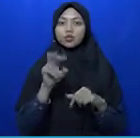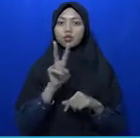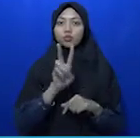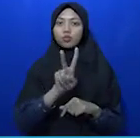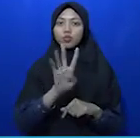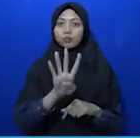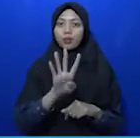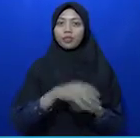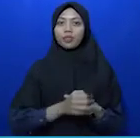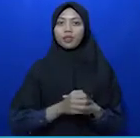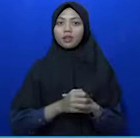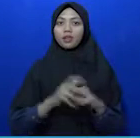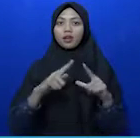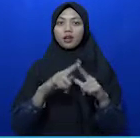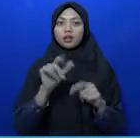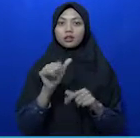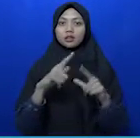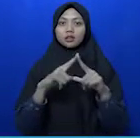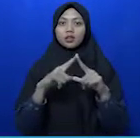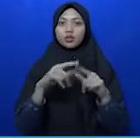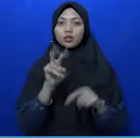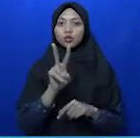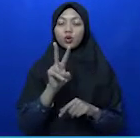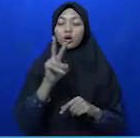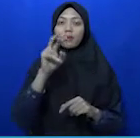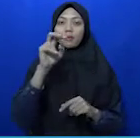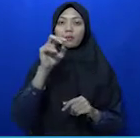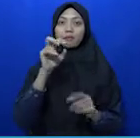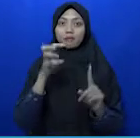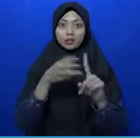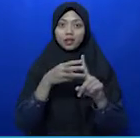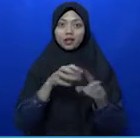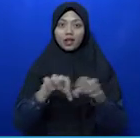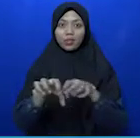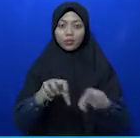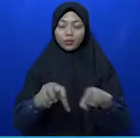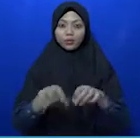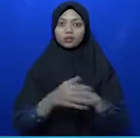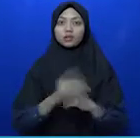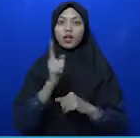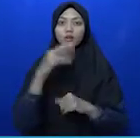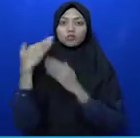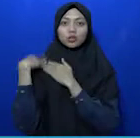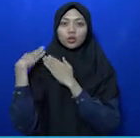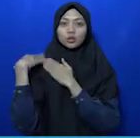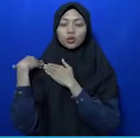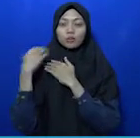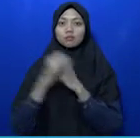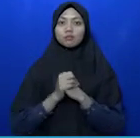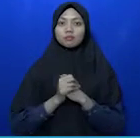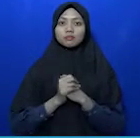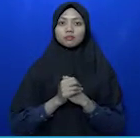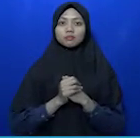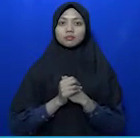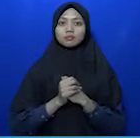2 kemudian 2B itu mengatur ya bahwa kewajiban mereka mendivestasi